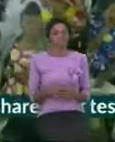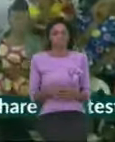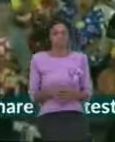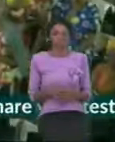et tu avais des